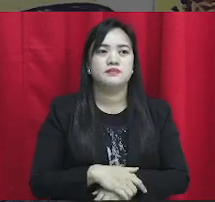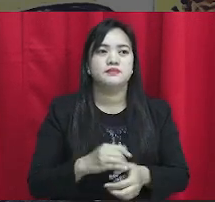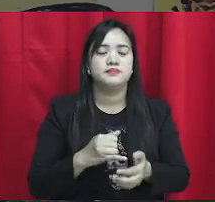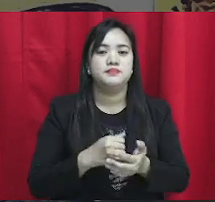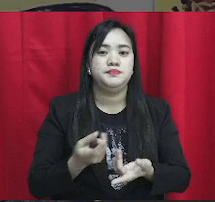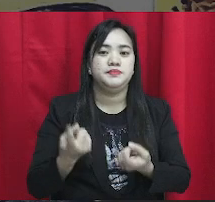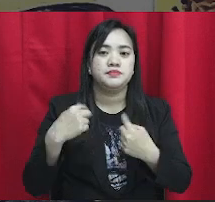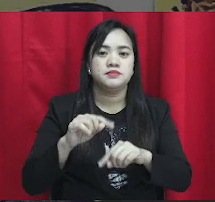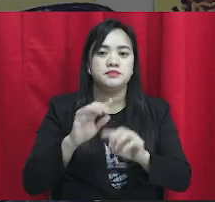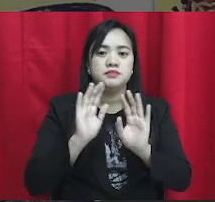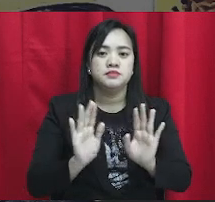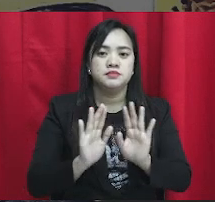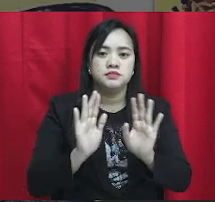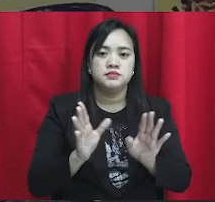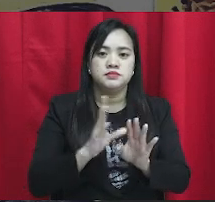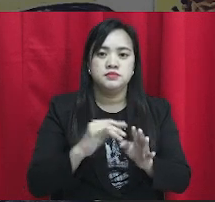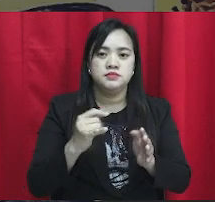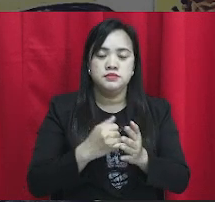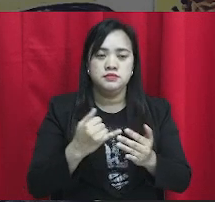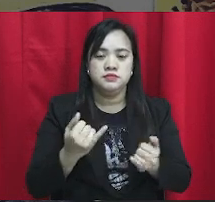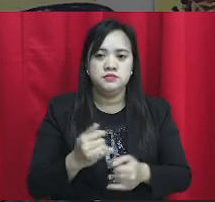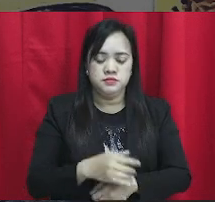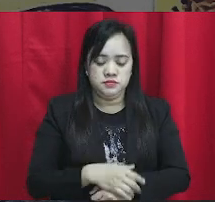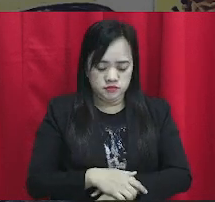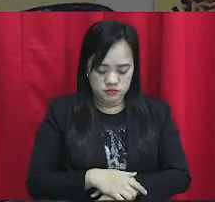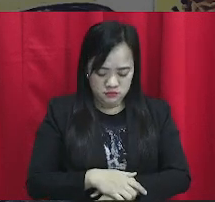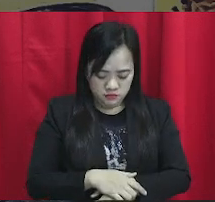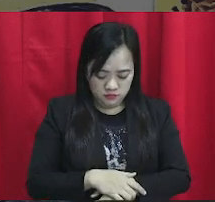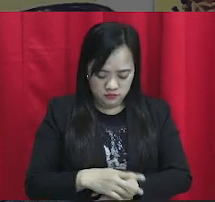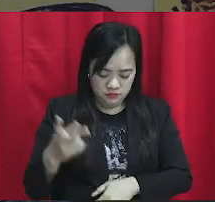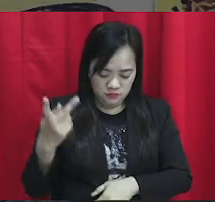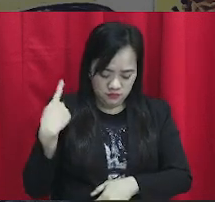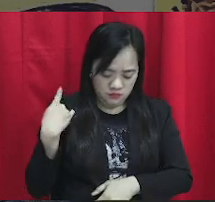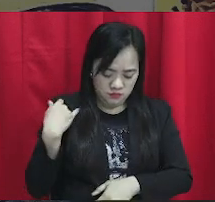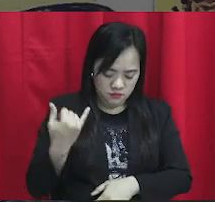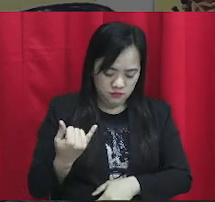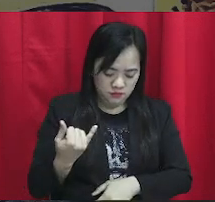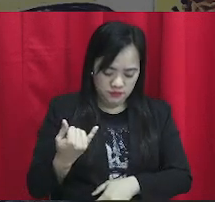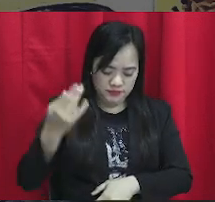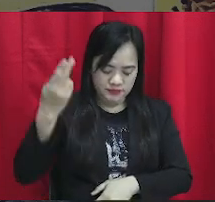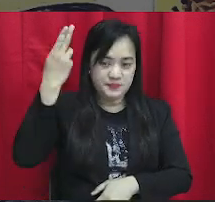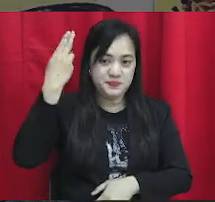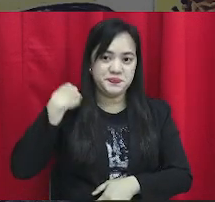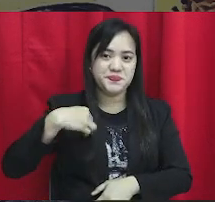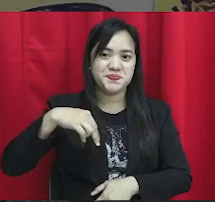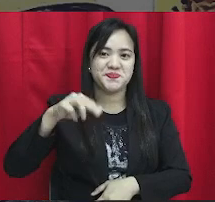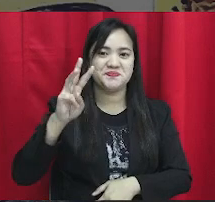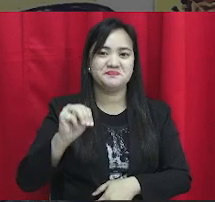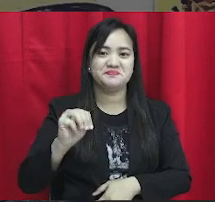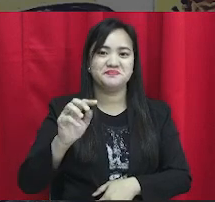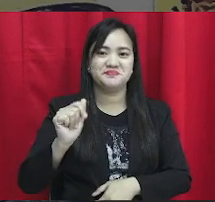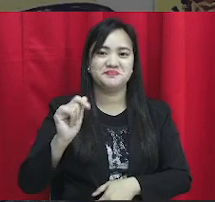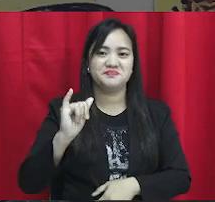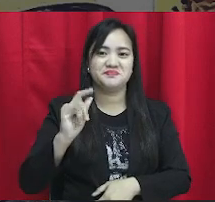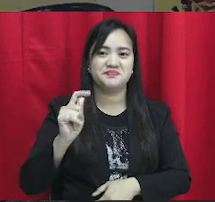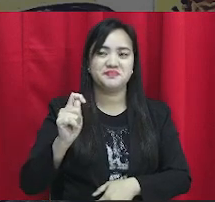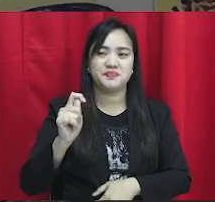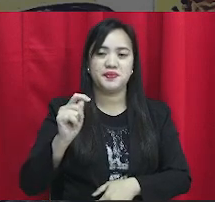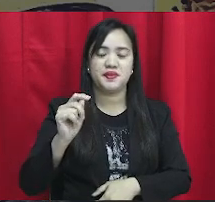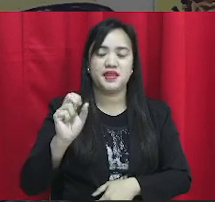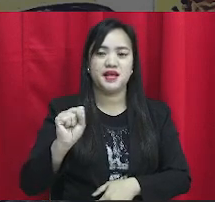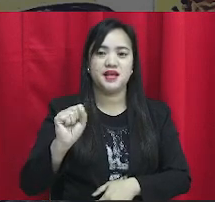ay inaabangan natin yung pag-ayos ng buhok ninyo ng hairmade salon. Ayan.